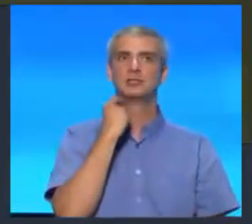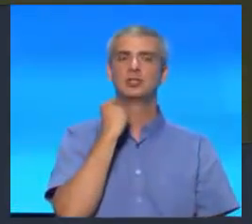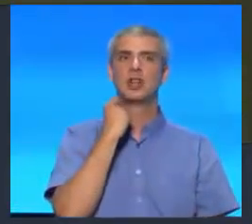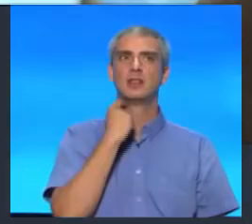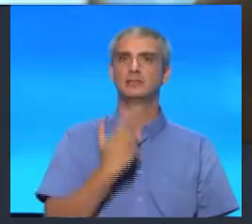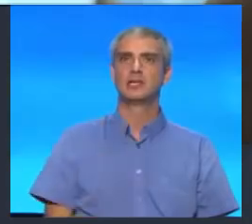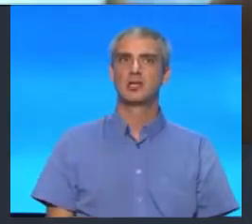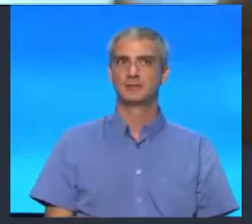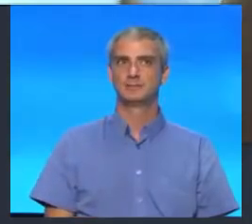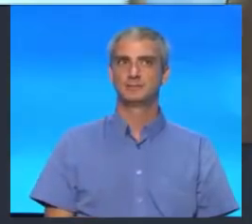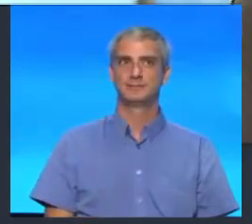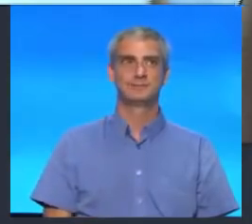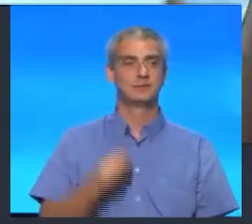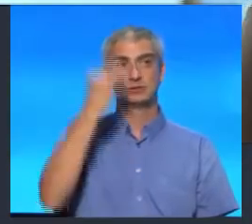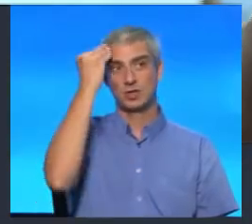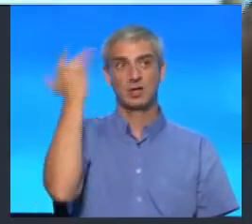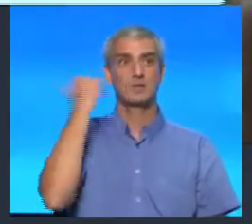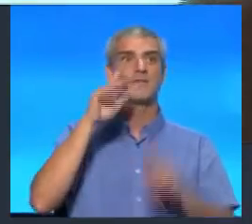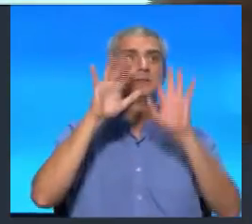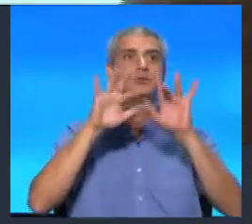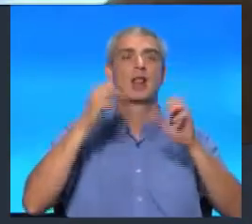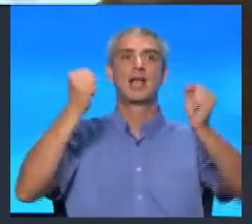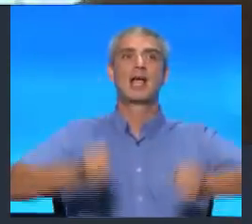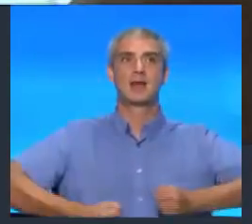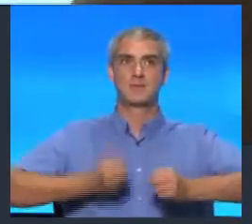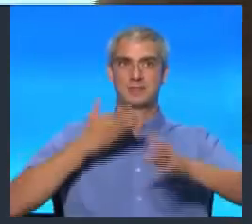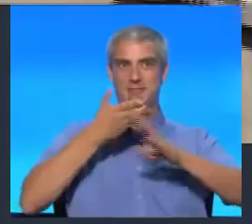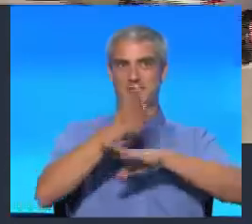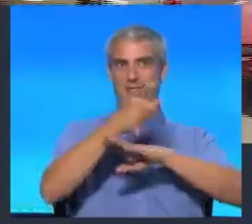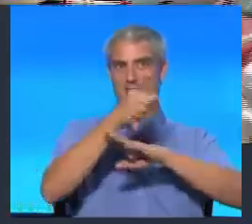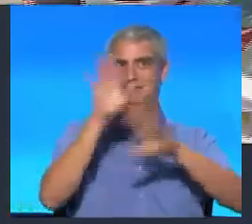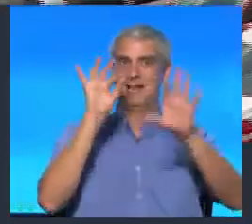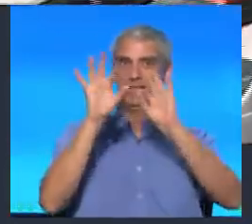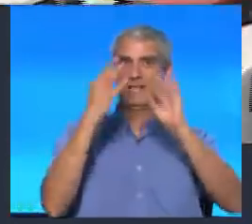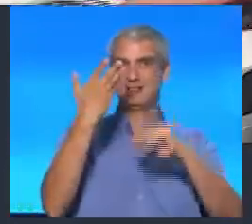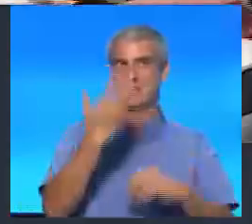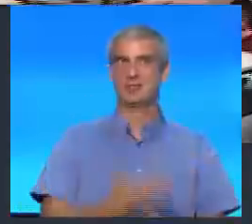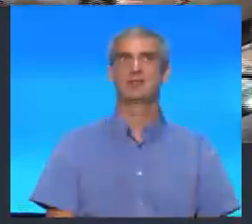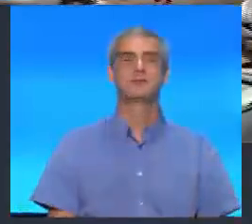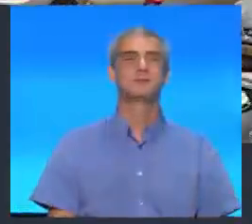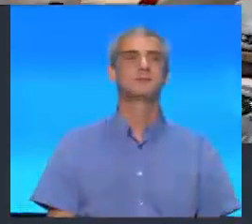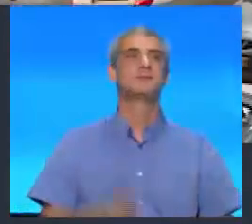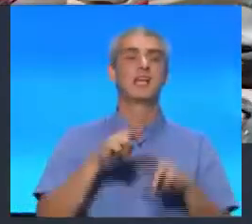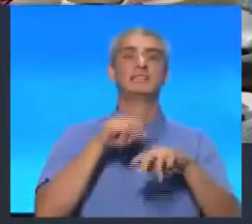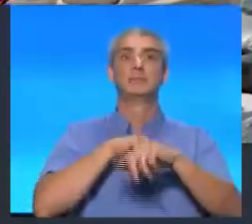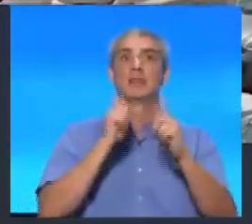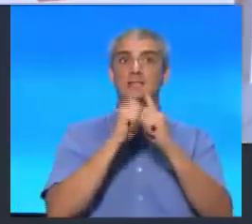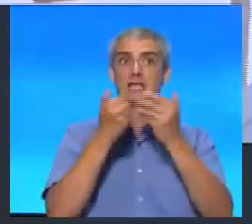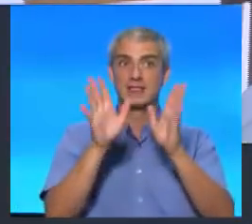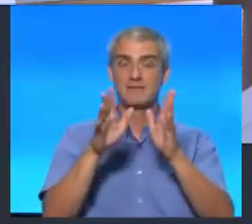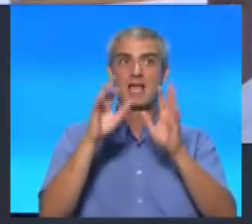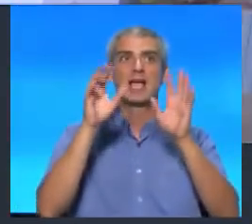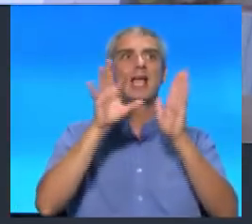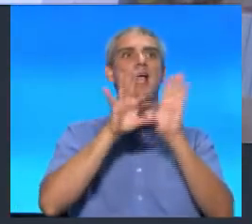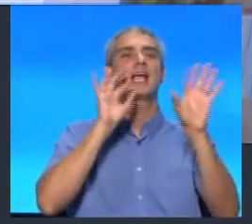בראשון. אני זוכר שהם מביאים שלג מהחרמון בכניסה לקניון. זמן קצר אחרי שנפתח קניון הזהב,